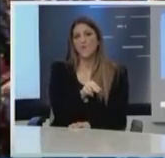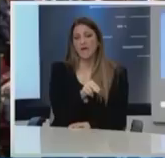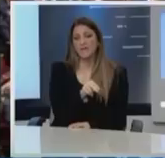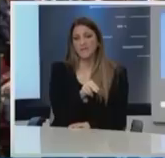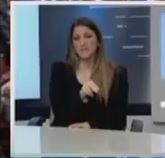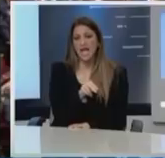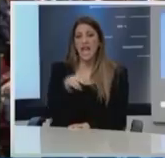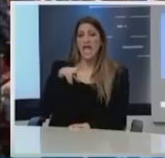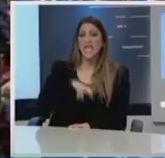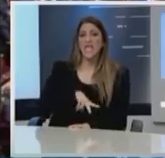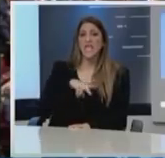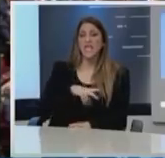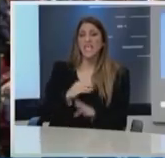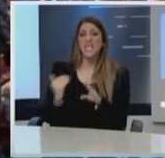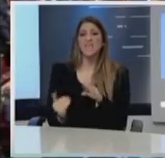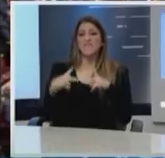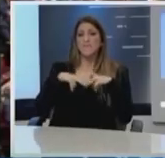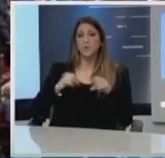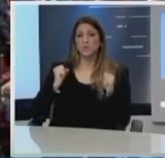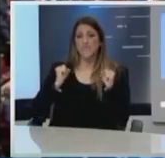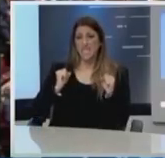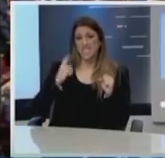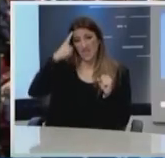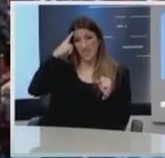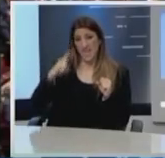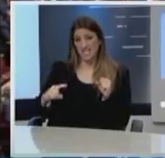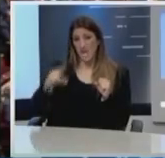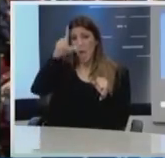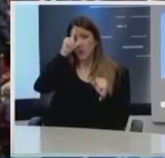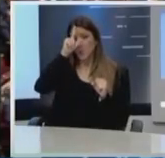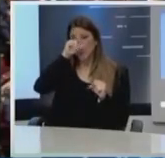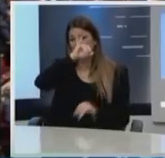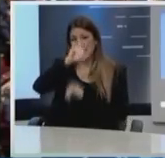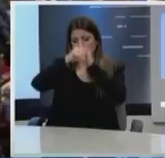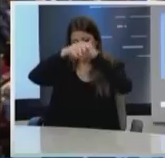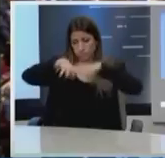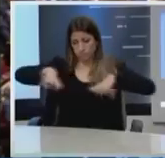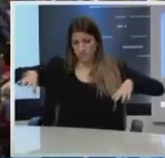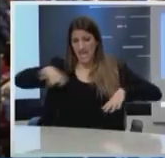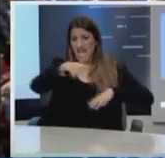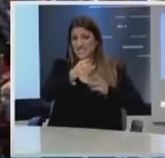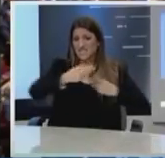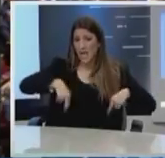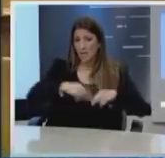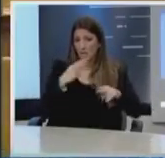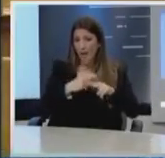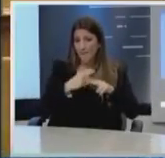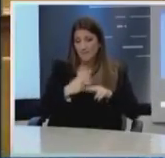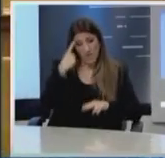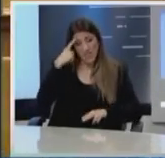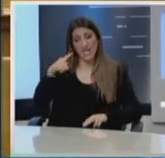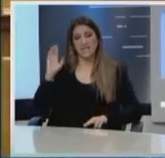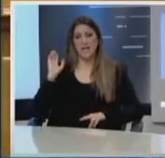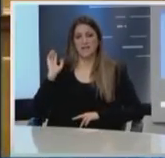κύριος Πολάκης και το έκανε tweet από πριν? Το ξέρατε επισήμως εσείς ως Επιτροπή της Βουλής? Και